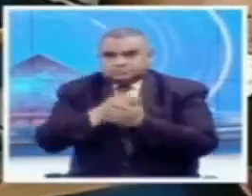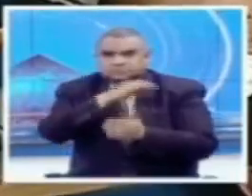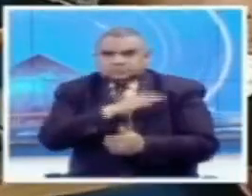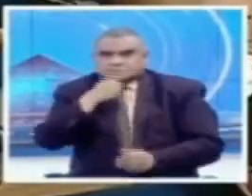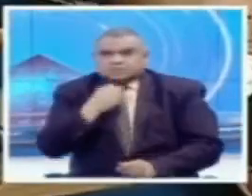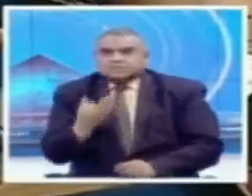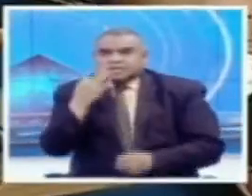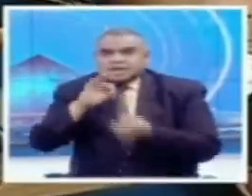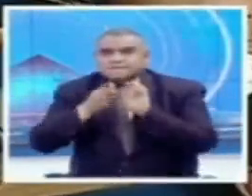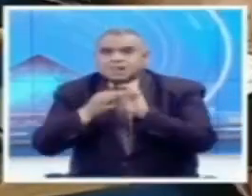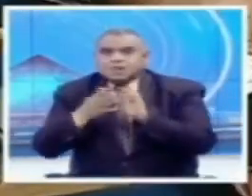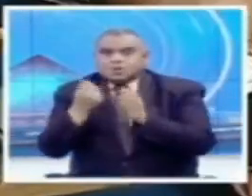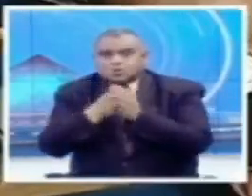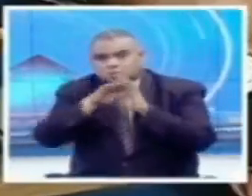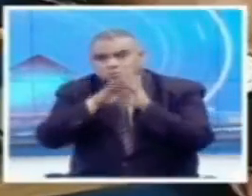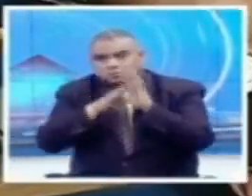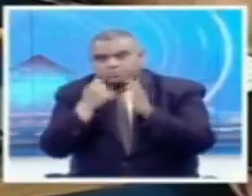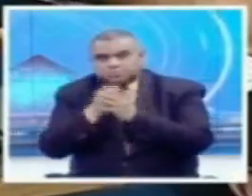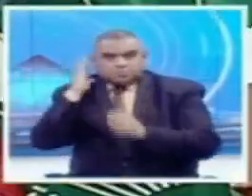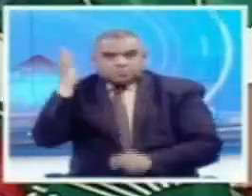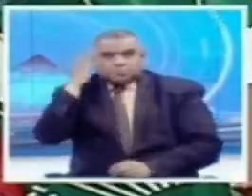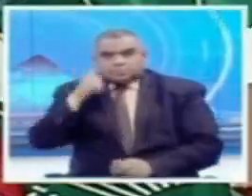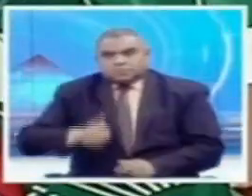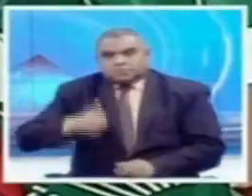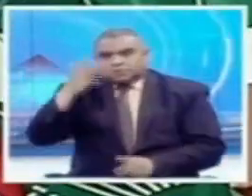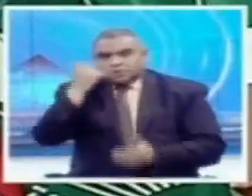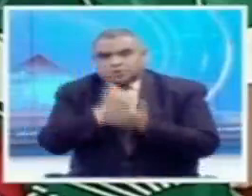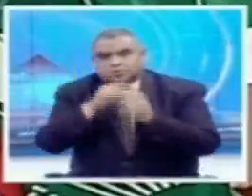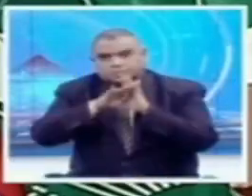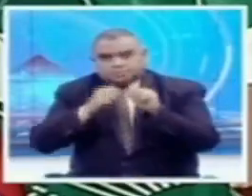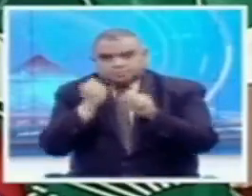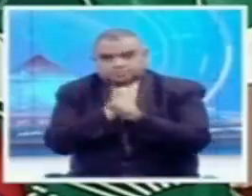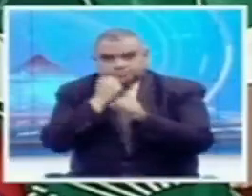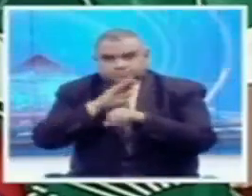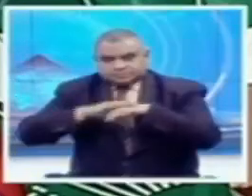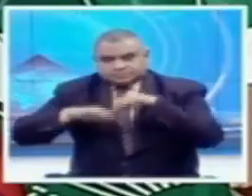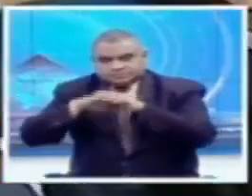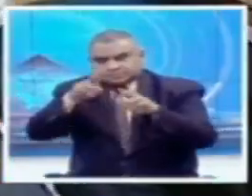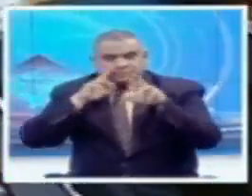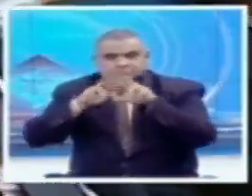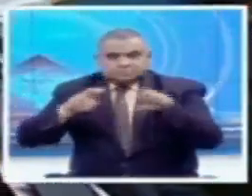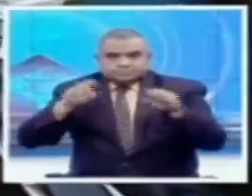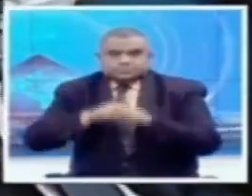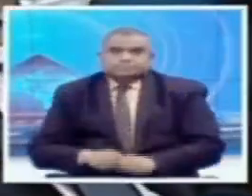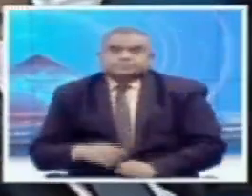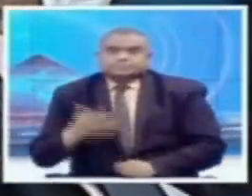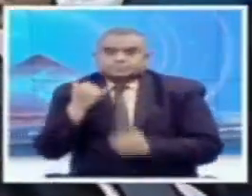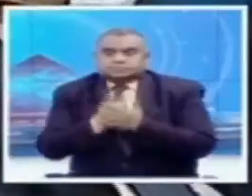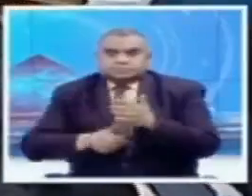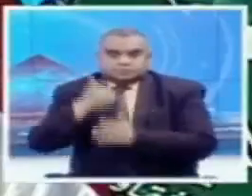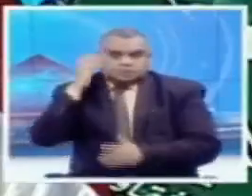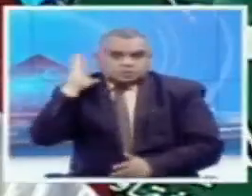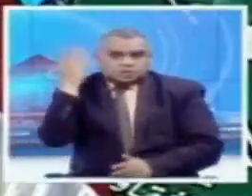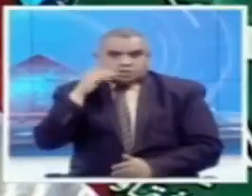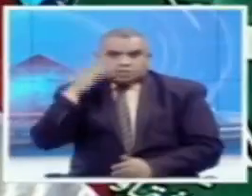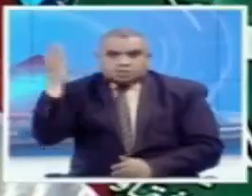3 ملايين مخطوط، منها ما عرفت مظانه ومنها ما لم تصل يد الباحثين إليه، بما يجعله شاهدا